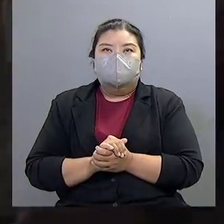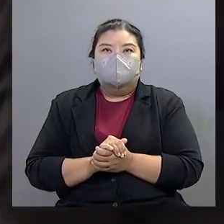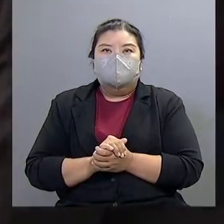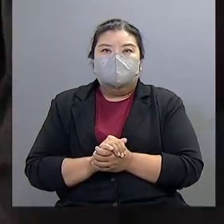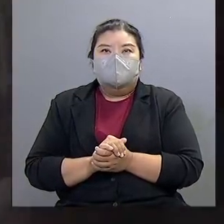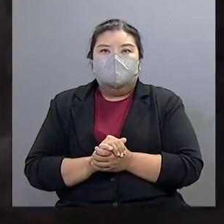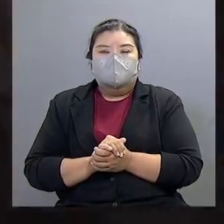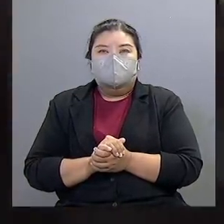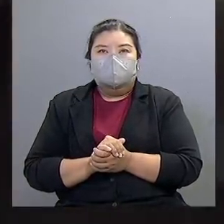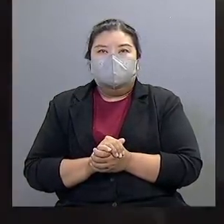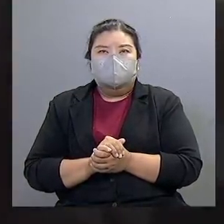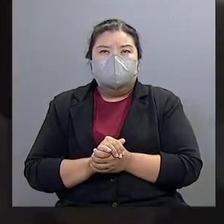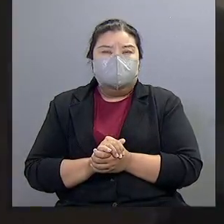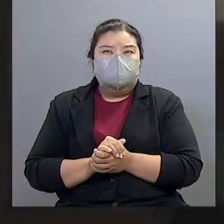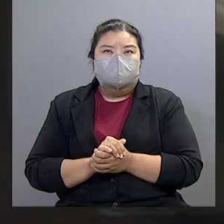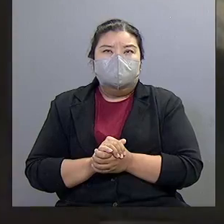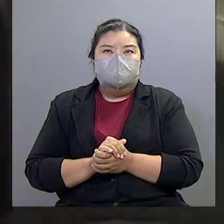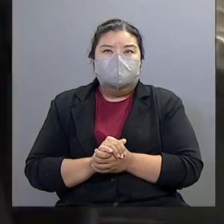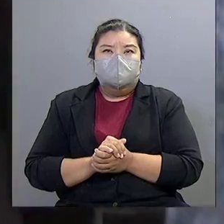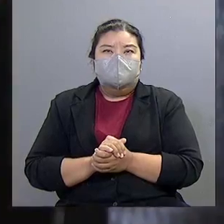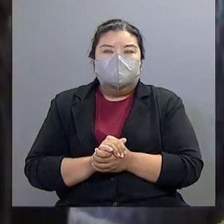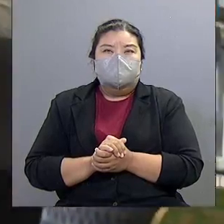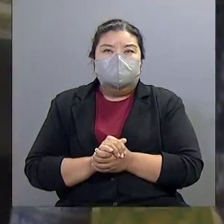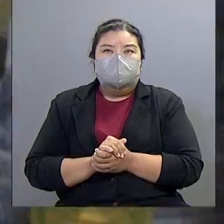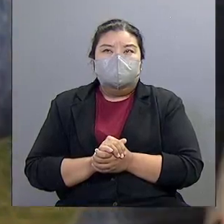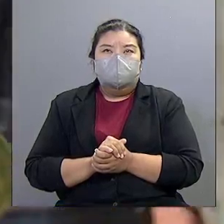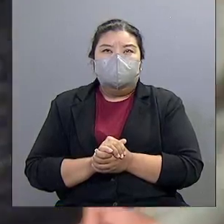ของท่านอะค่ะลูกนี้ดูหนุ่มเหรอคะท่านวัยรุ่นแล้วก็โซเชียลเขาชอบลูกนี้อะค่ะว่าเขาแต่